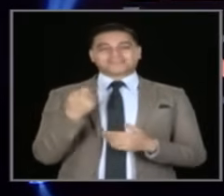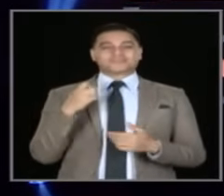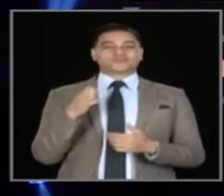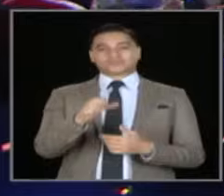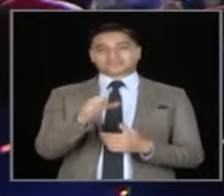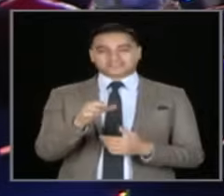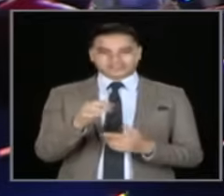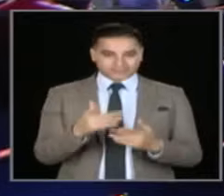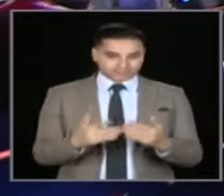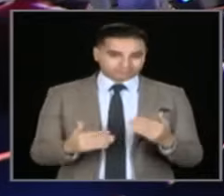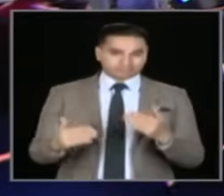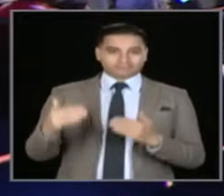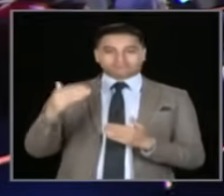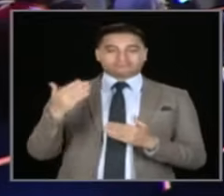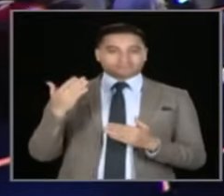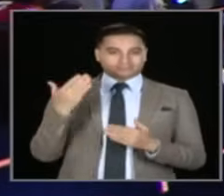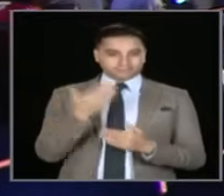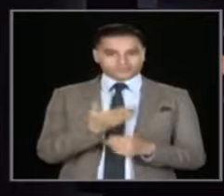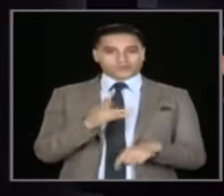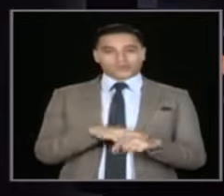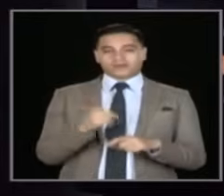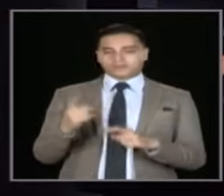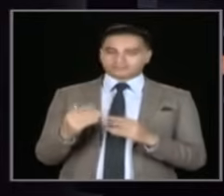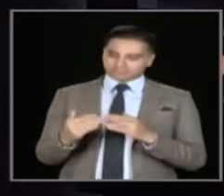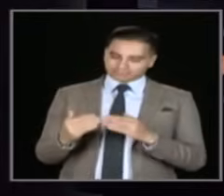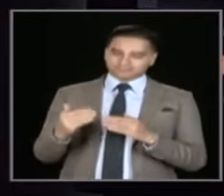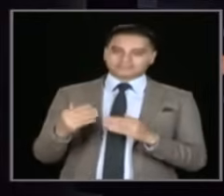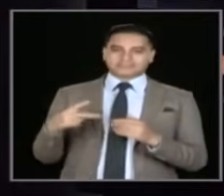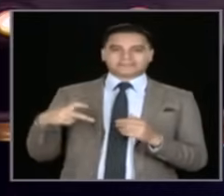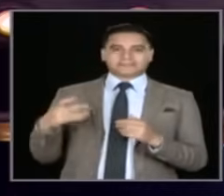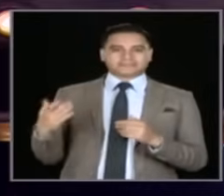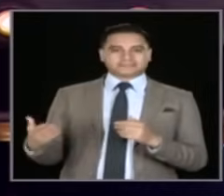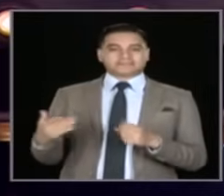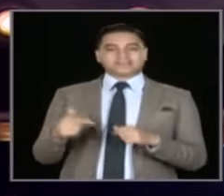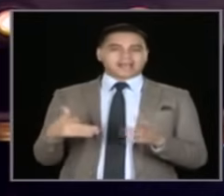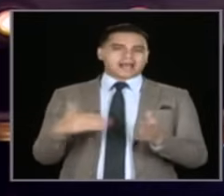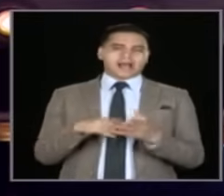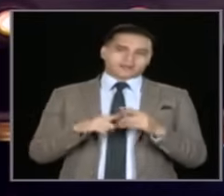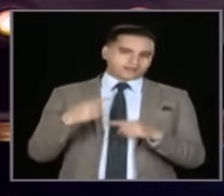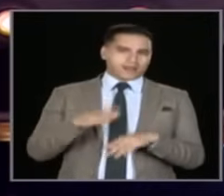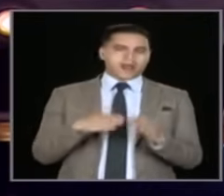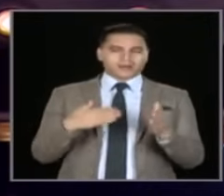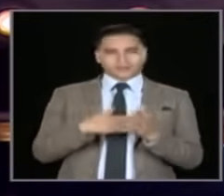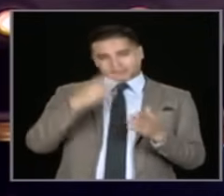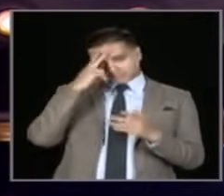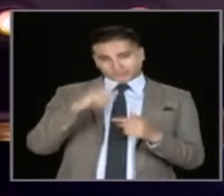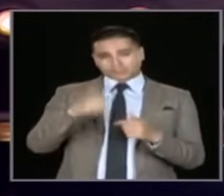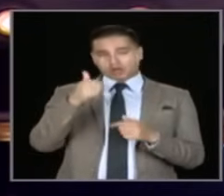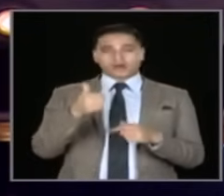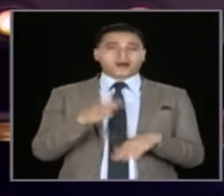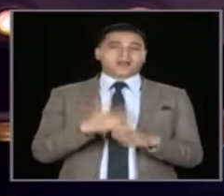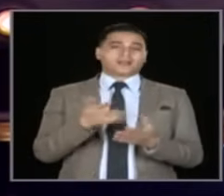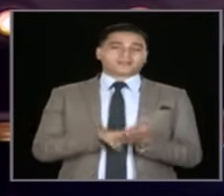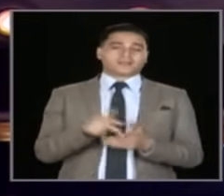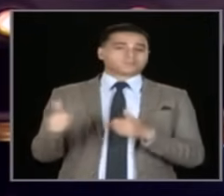95، البصمة رجعوا تاني في المباراة 80. ودلوقتي مع آخر فقرة واللي هتحدد مين اللي هيكسب